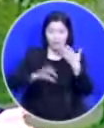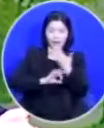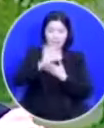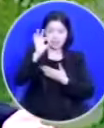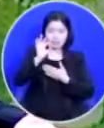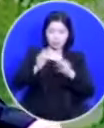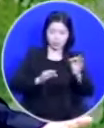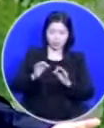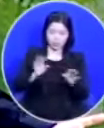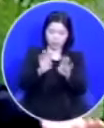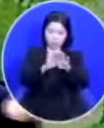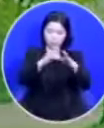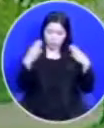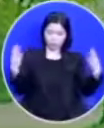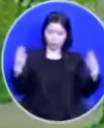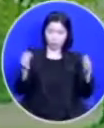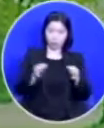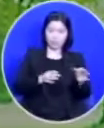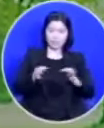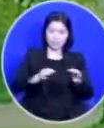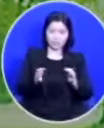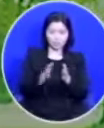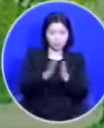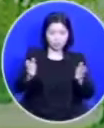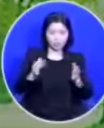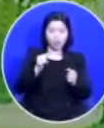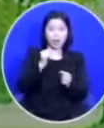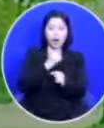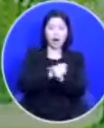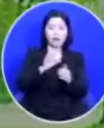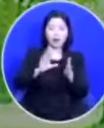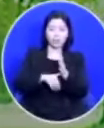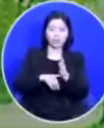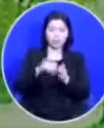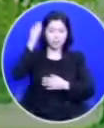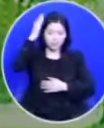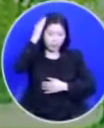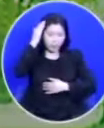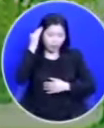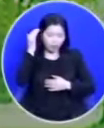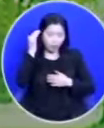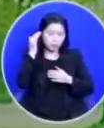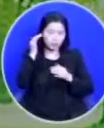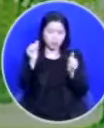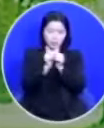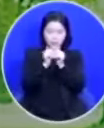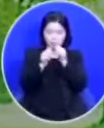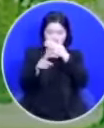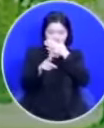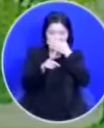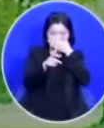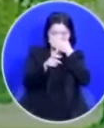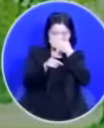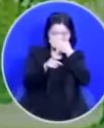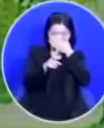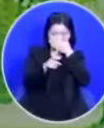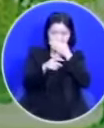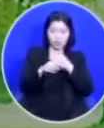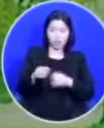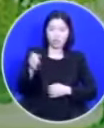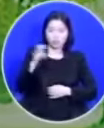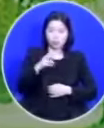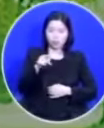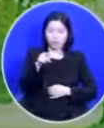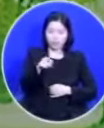열고 이제 장사를 시작하려고 하는데 흑인 권총 강도가 들어와서 그리고는 이 남자 집